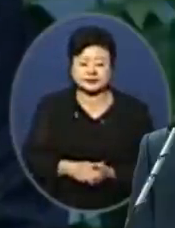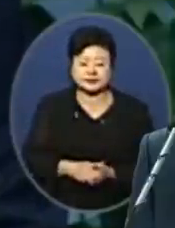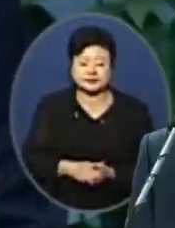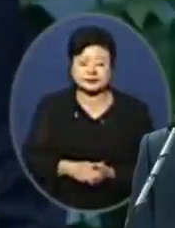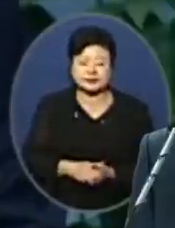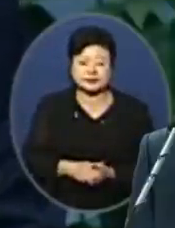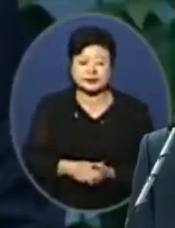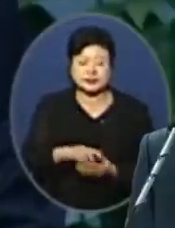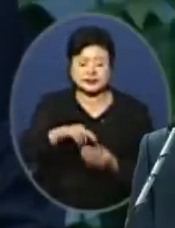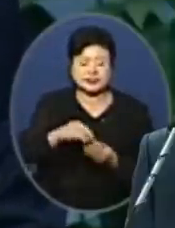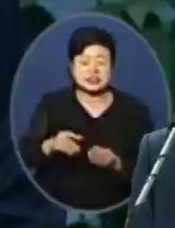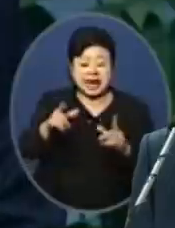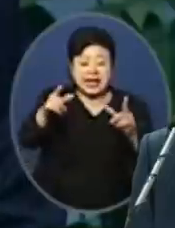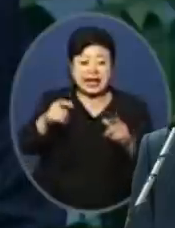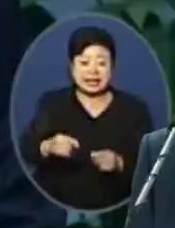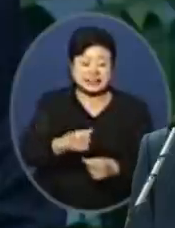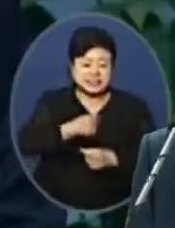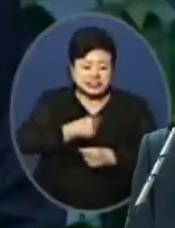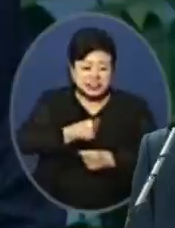이 절기를 지키는 것은